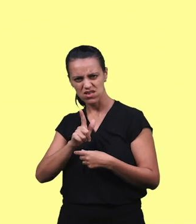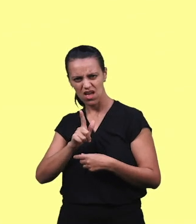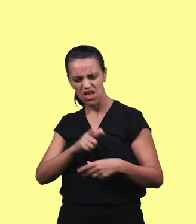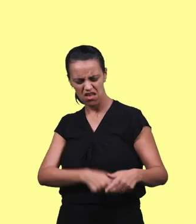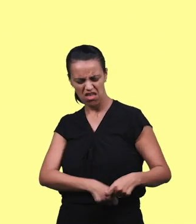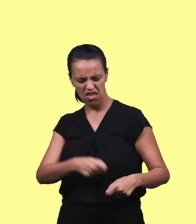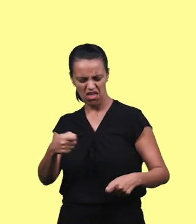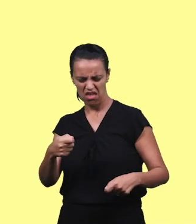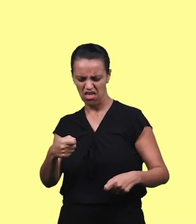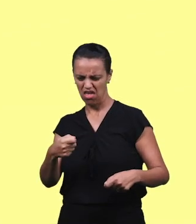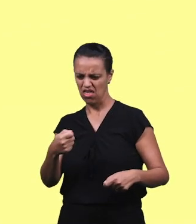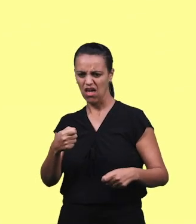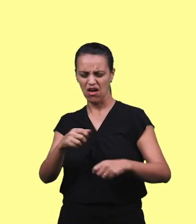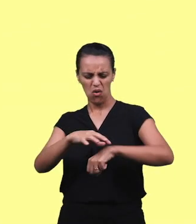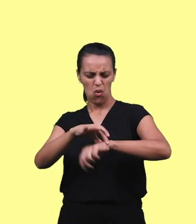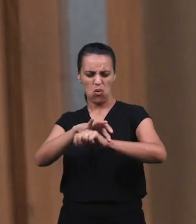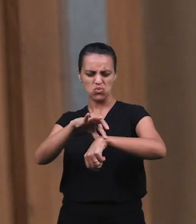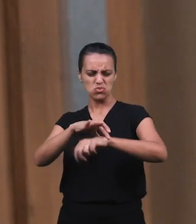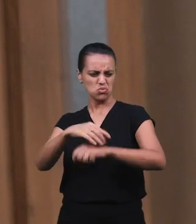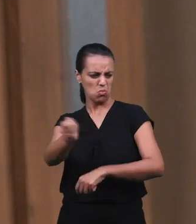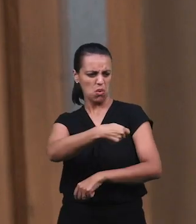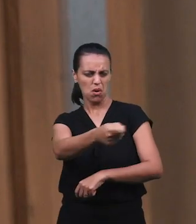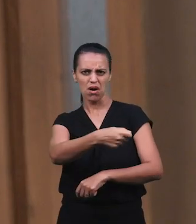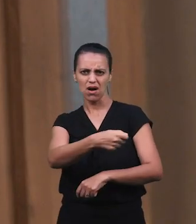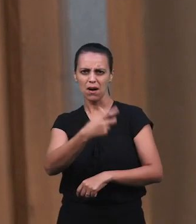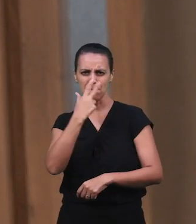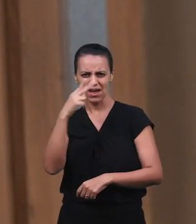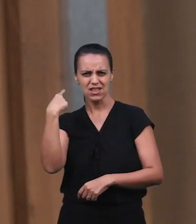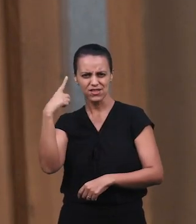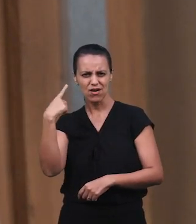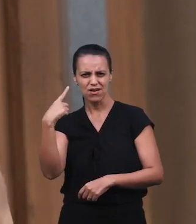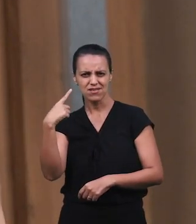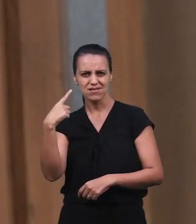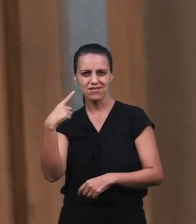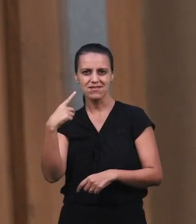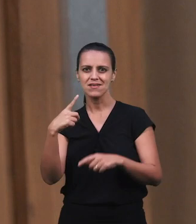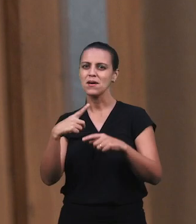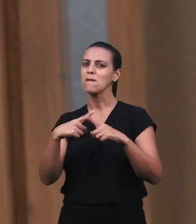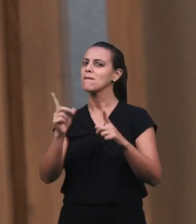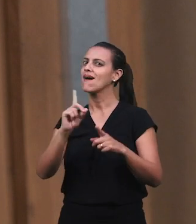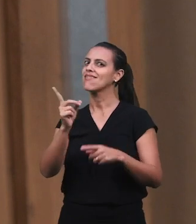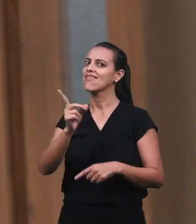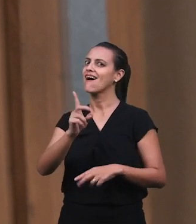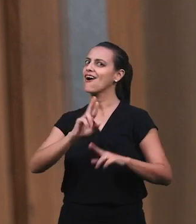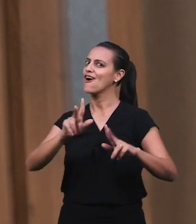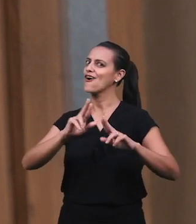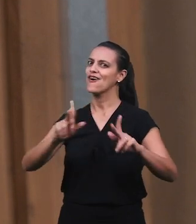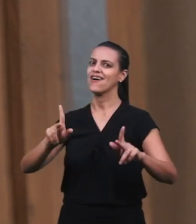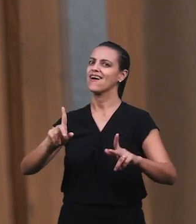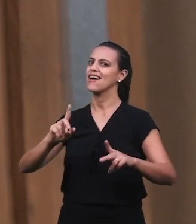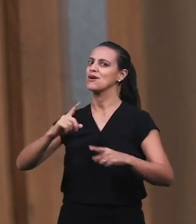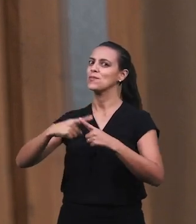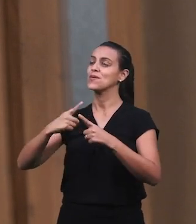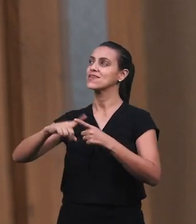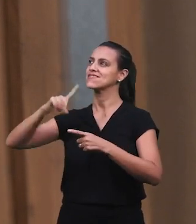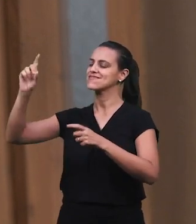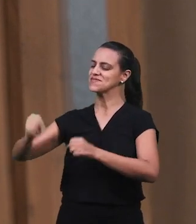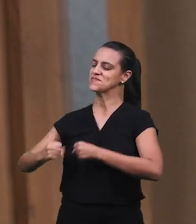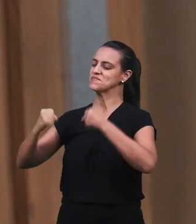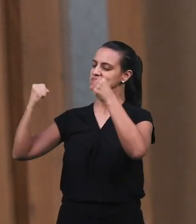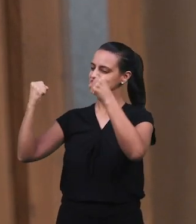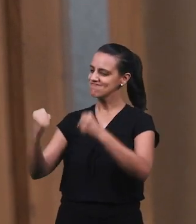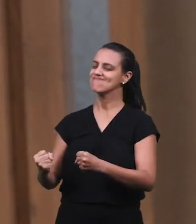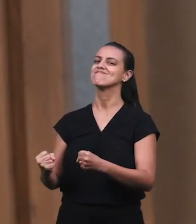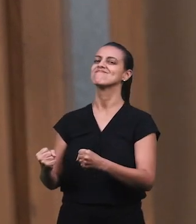soldats. Cela semble être de la folie, n'est-ce pas? Mais ce qui est la folie pour l'homme, pour le monde, c'est le pouvoir de Dieu pour